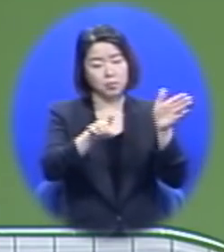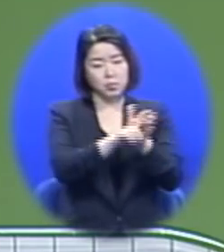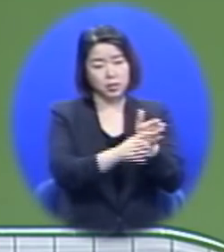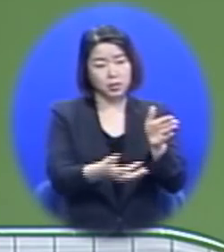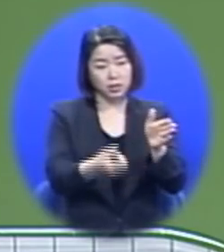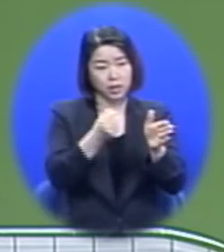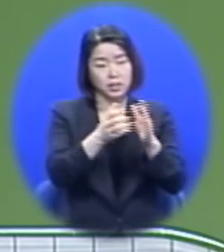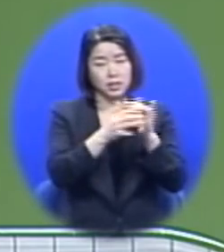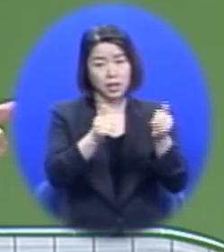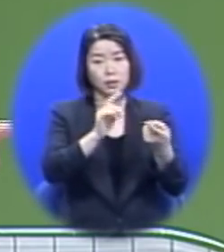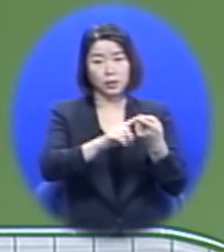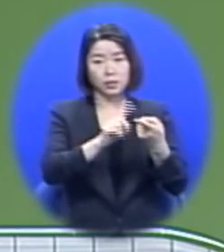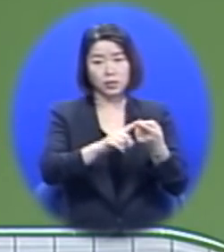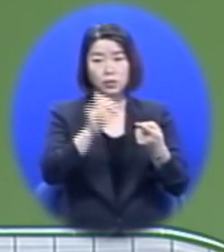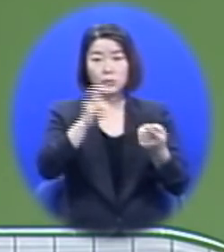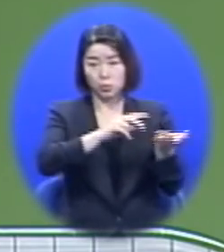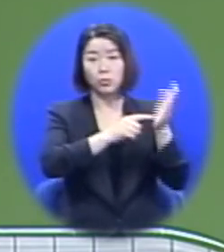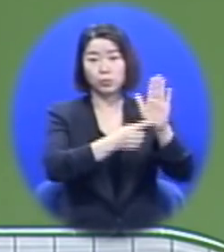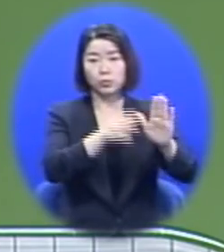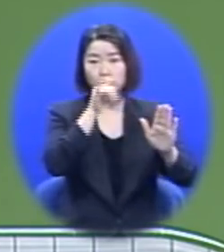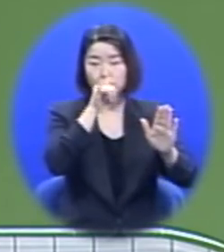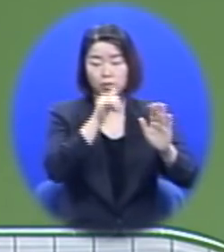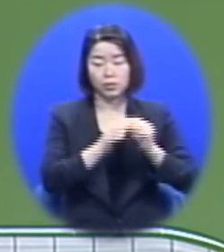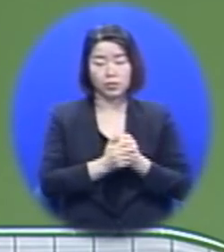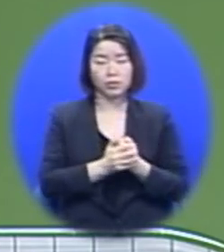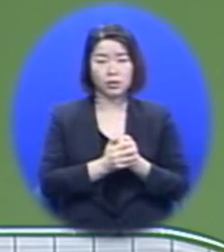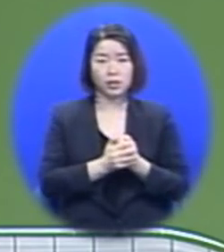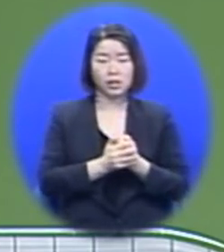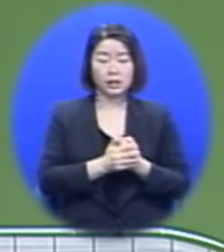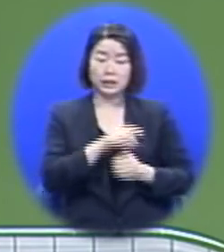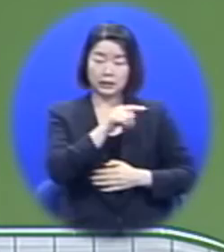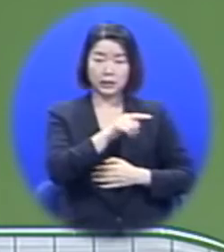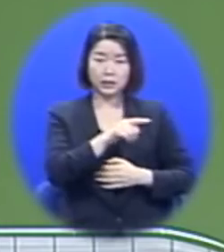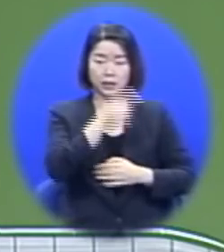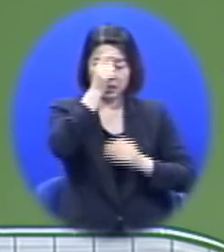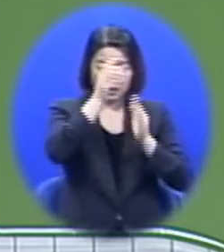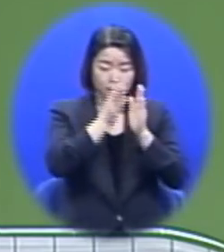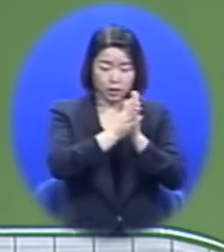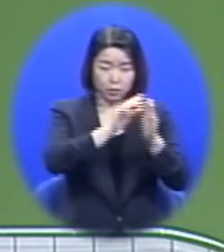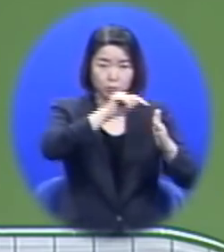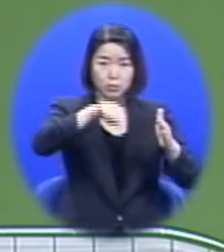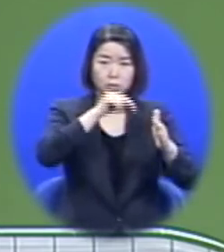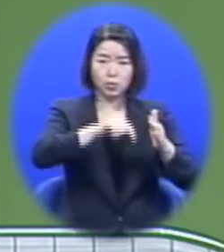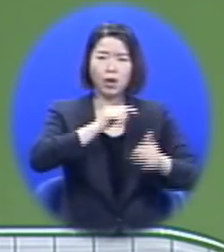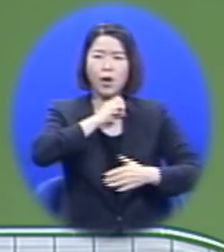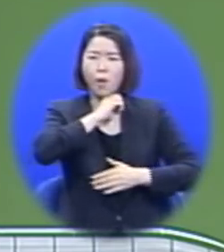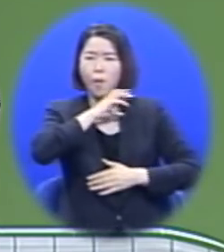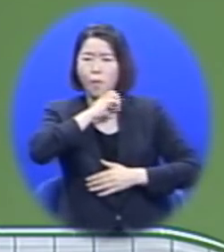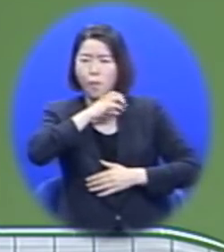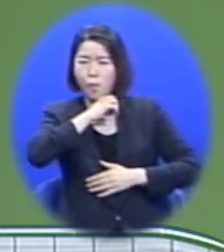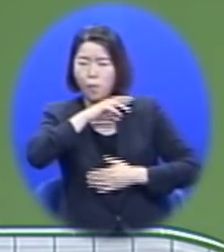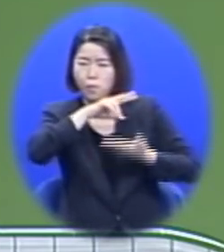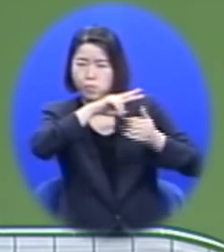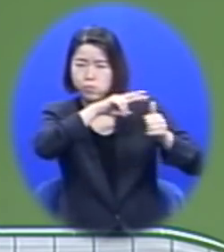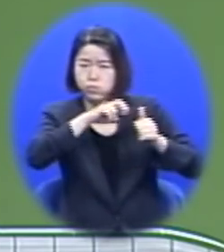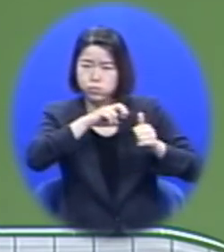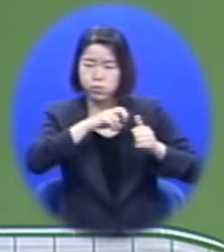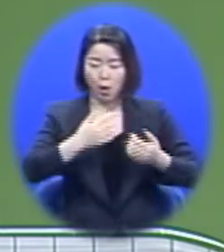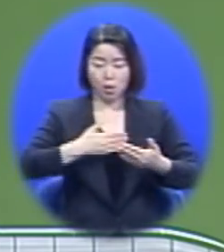사람이구나 하는 것이 또 드러납니다. 그는 그 기도 속에 원망과